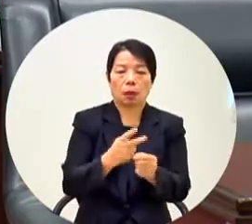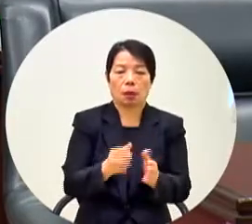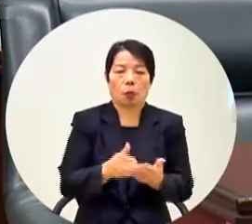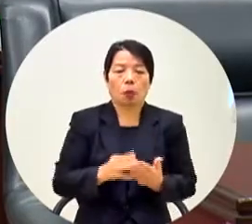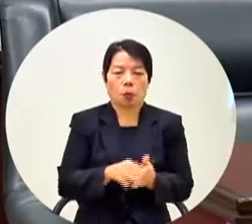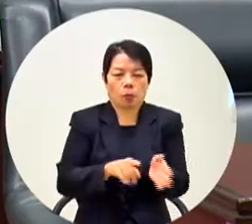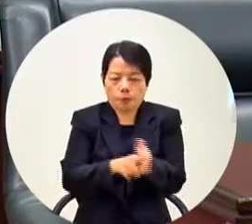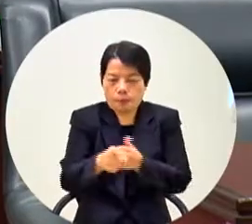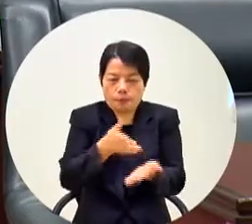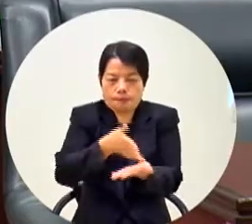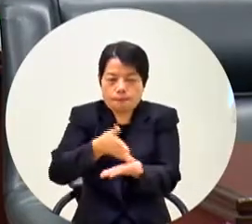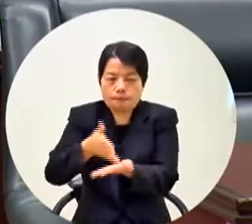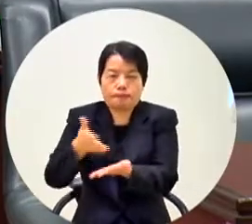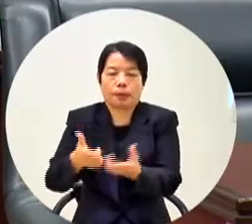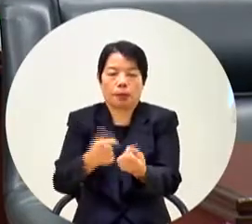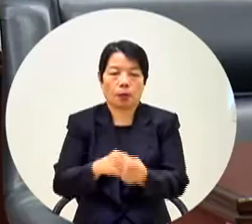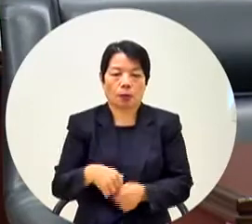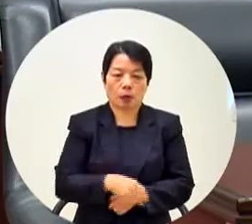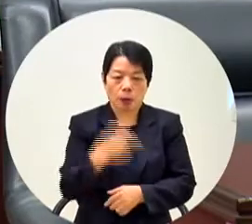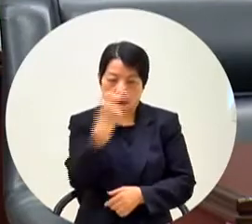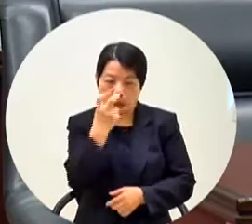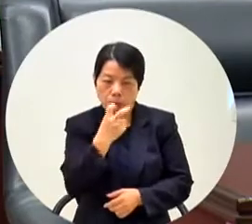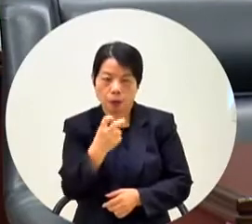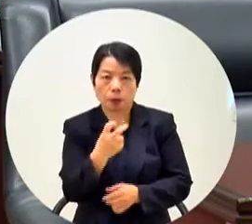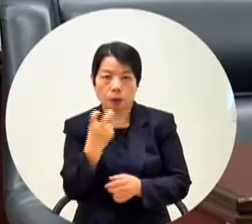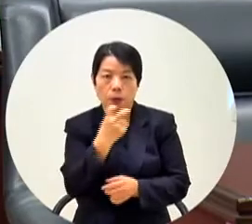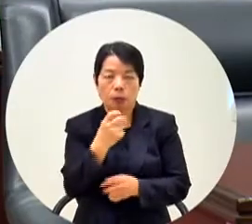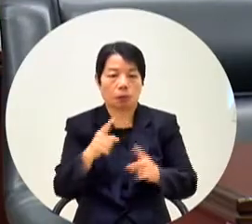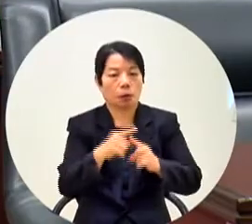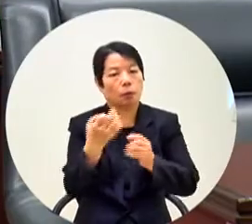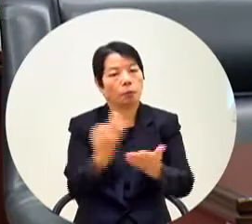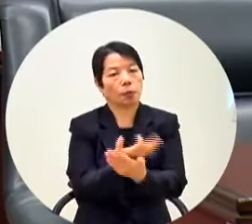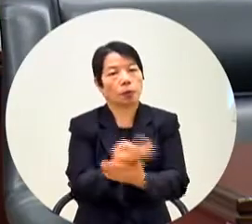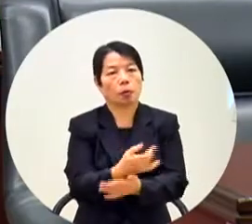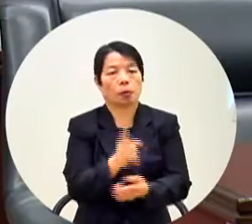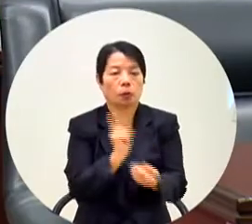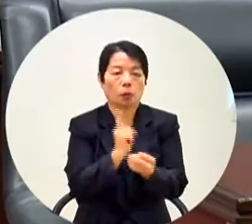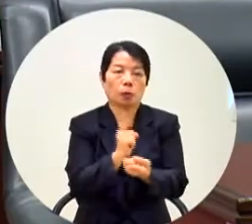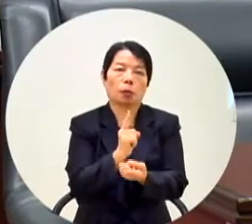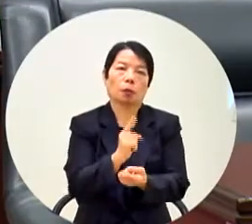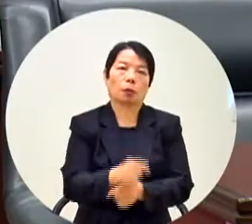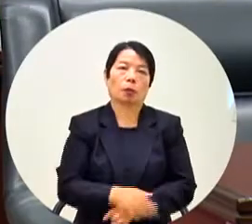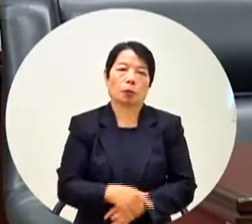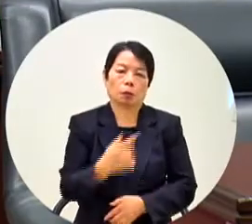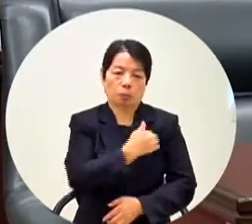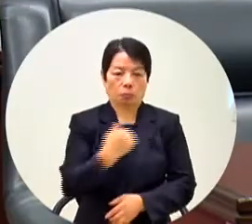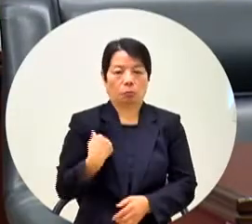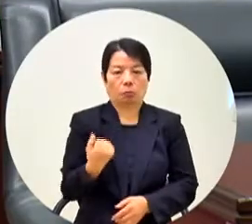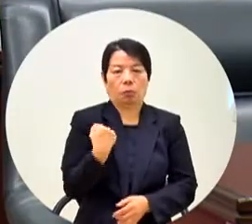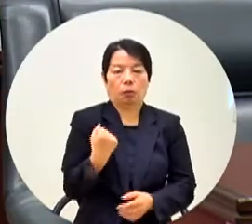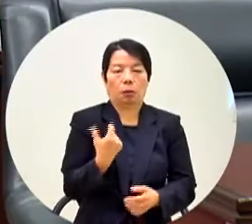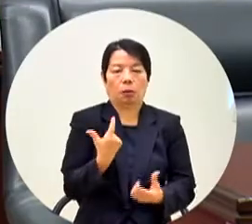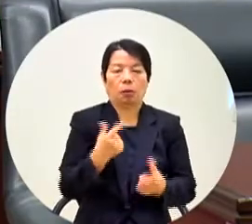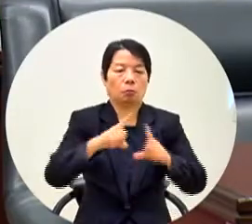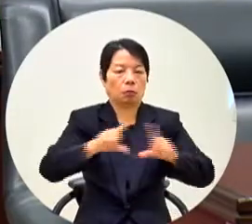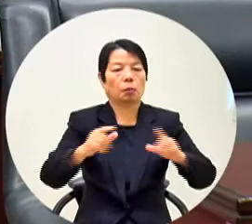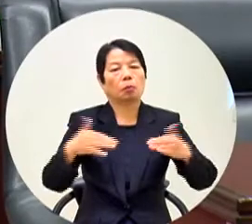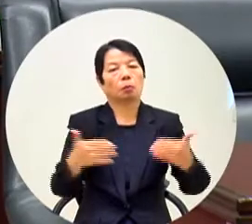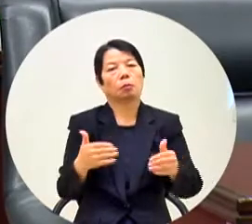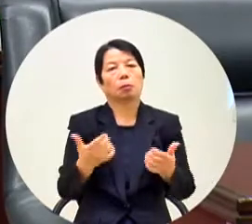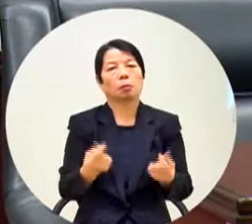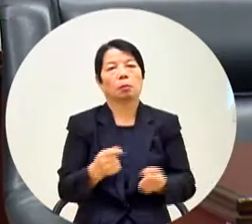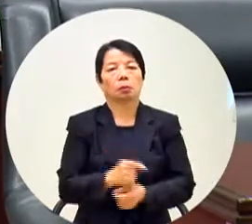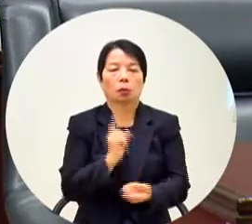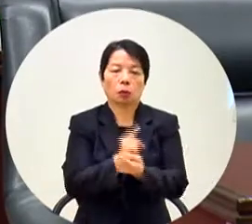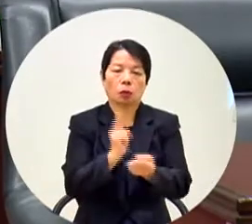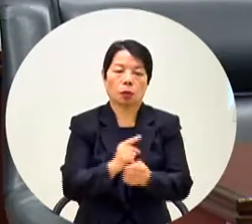咱的稽查能力不足，咱的稽查除了能力以外，能力嘛足大的问题，咱的人